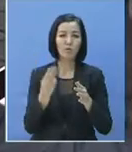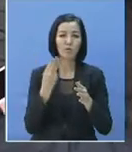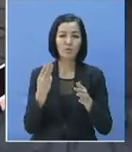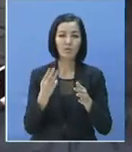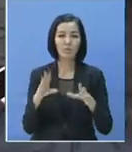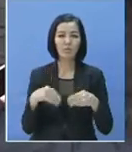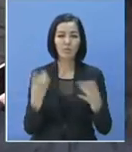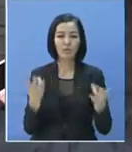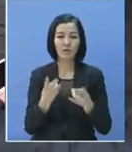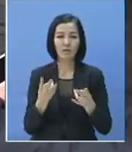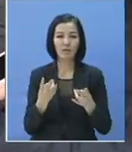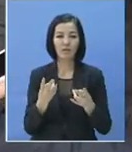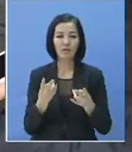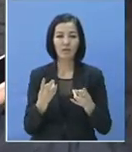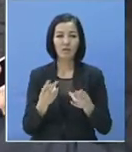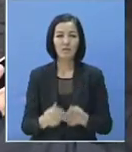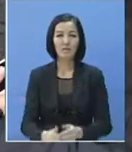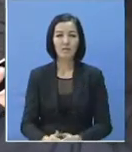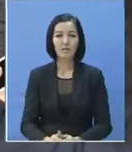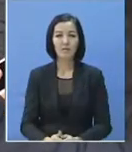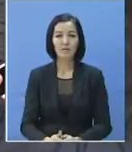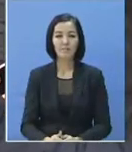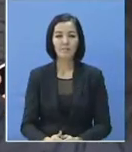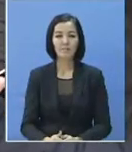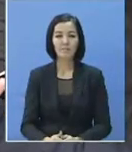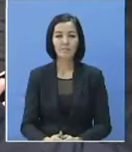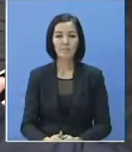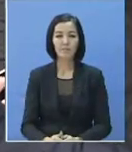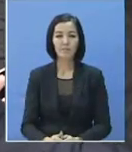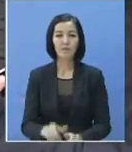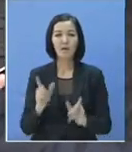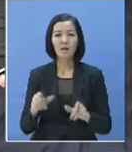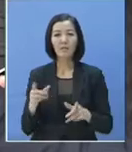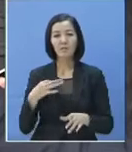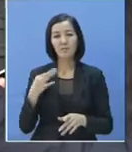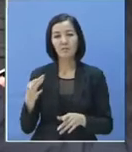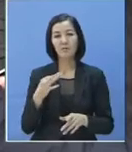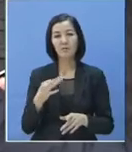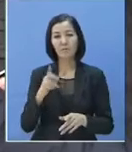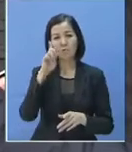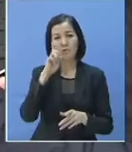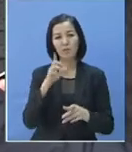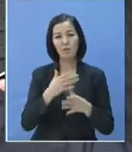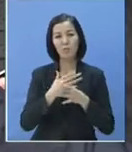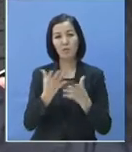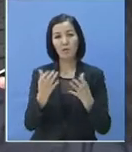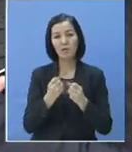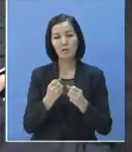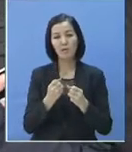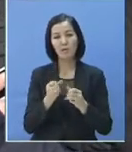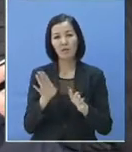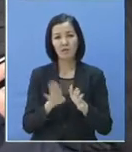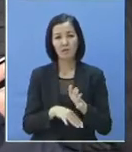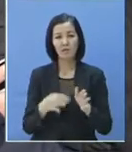посеет и жатат, ұйықтап. Жай бірақап. Жай, иә. Қашан өсеттеп субсидиясын алып ап. Свекла такая